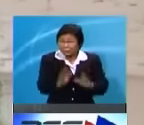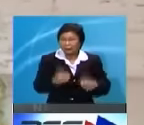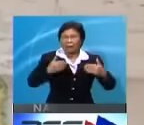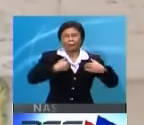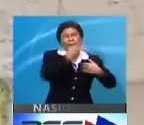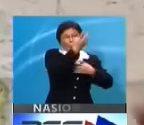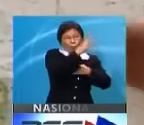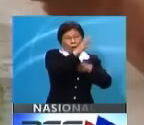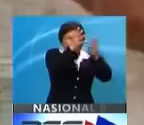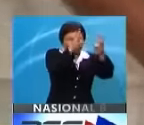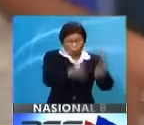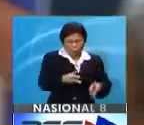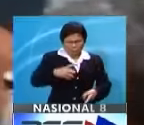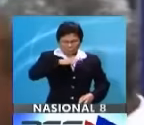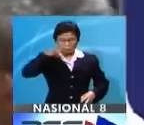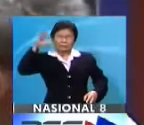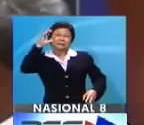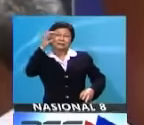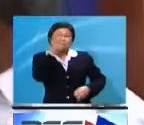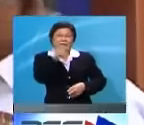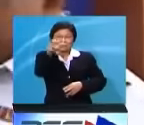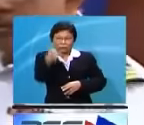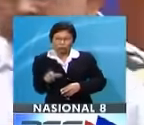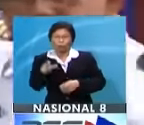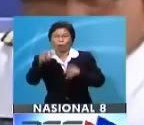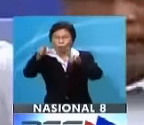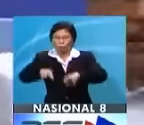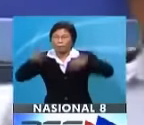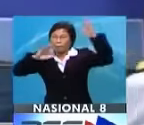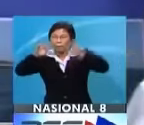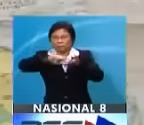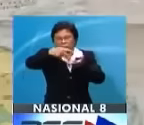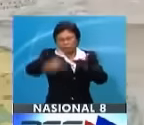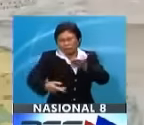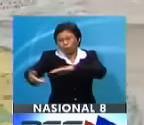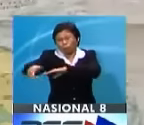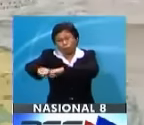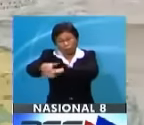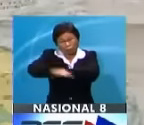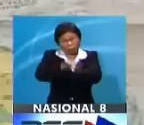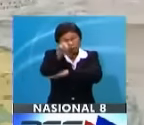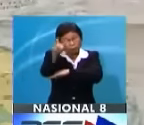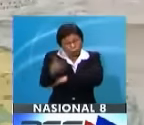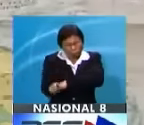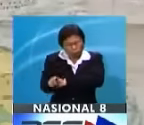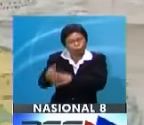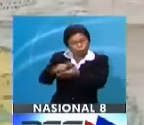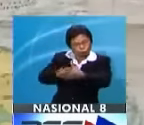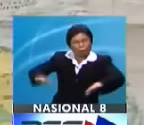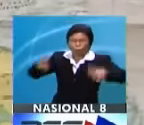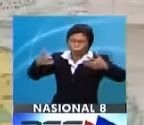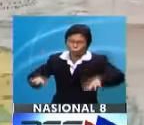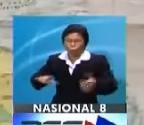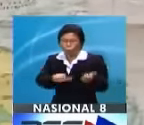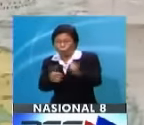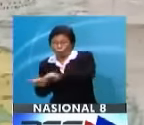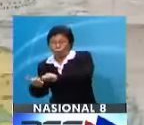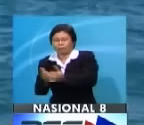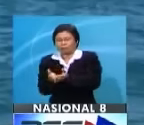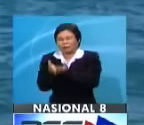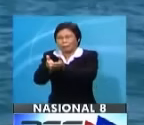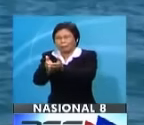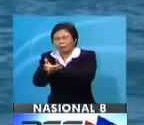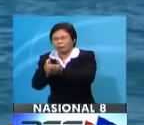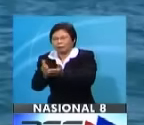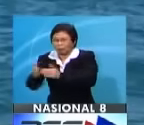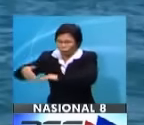14 warga Cina dan seorang warga tempatan terjatuh ke dalam laut. Namun seorang daripadanya telah berjaya diselamatkan oleh kapal yang